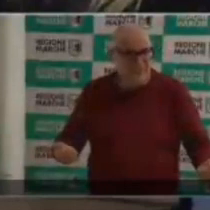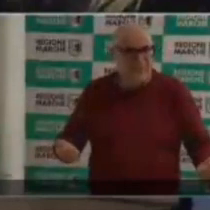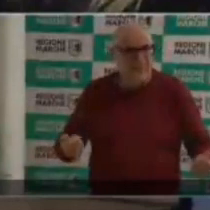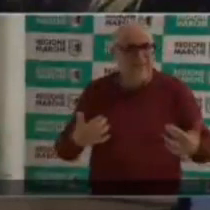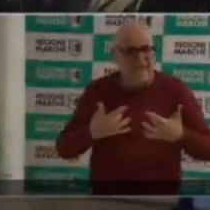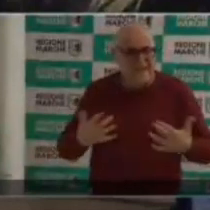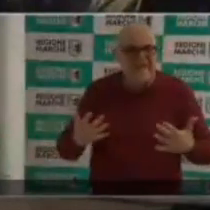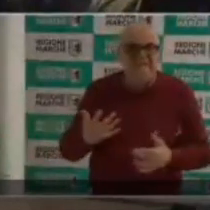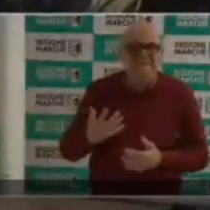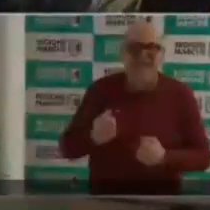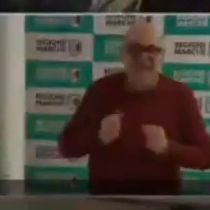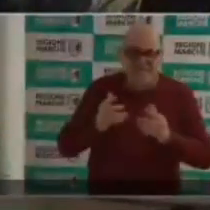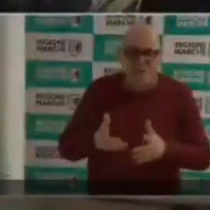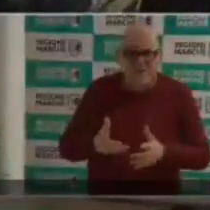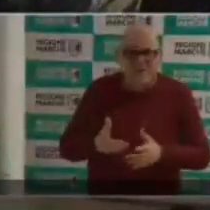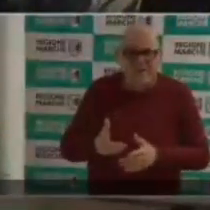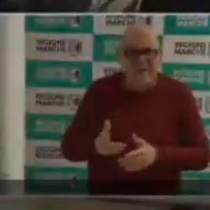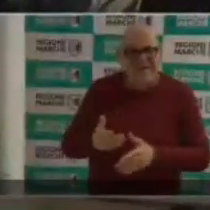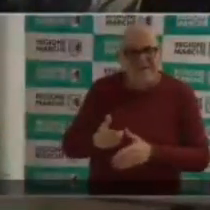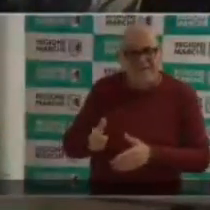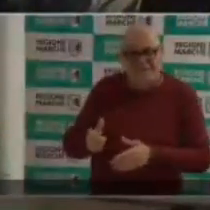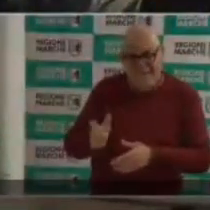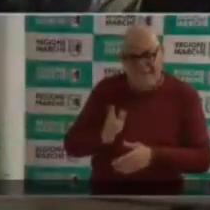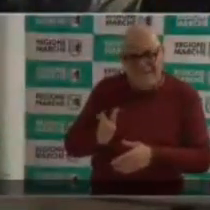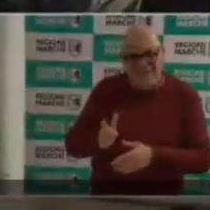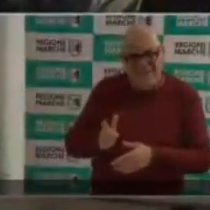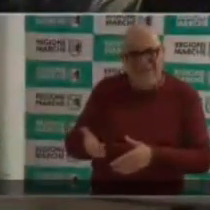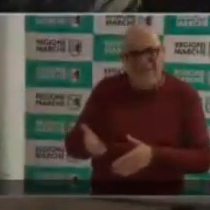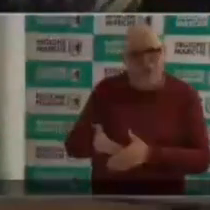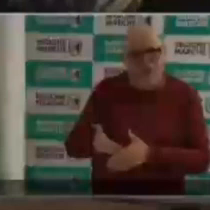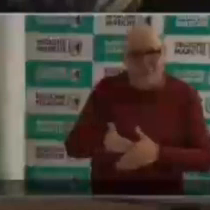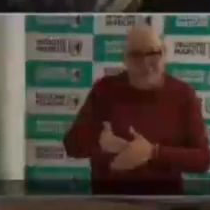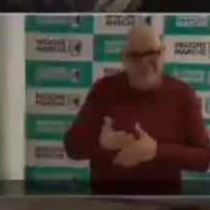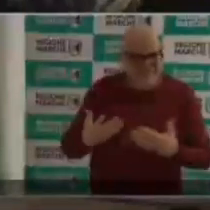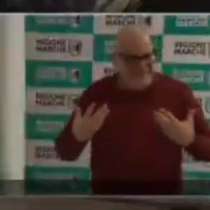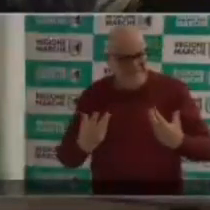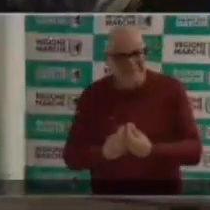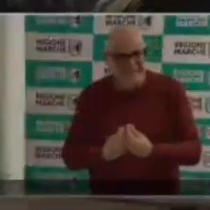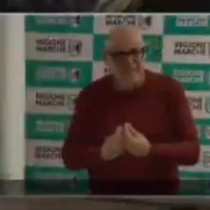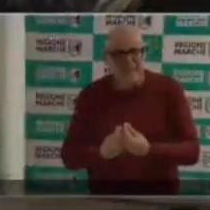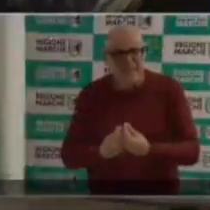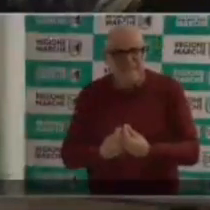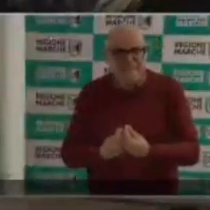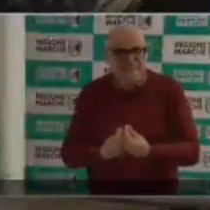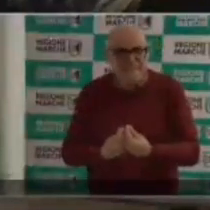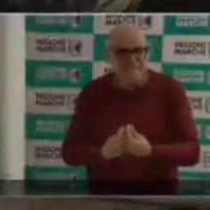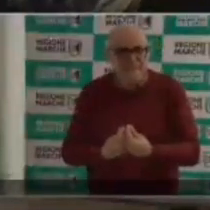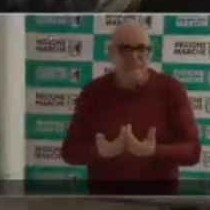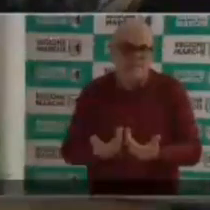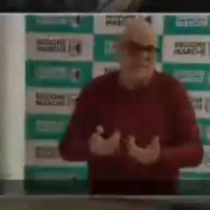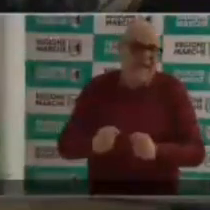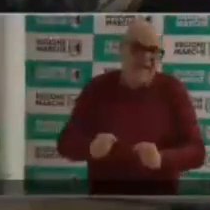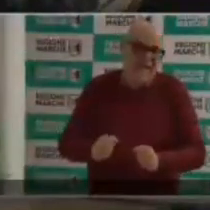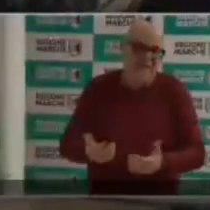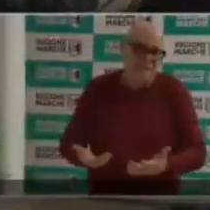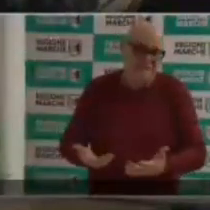voglia di entrambi di provare a collaborare insieme, anche in una logica, come dire, di quella che ci dà adesso negli ultimi anni, soprattutto la riforma del terzo settore, il